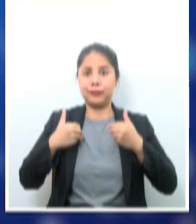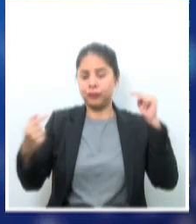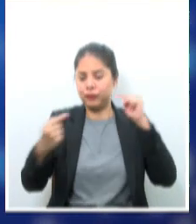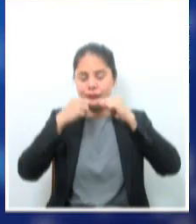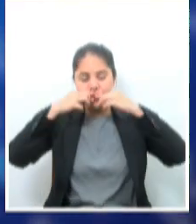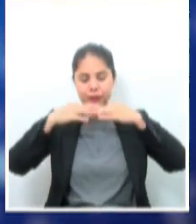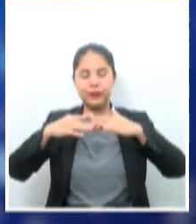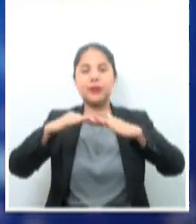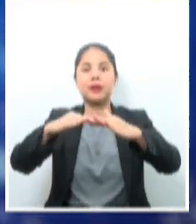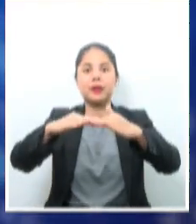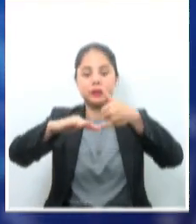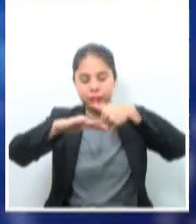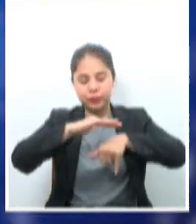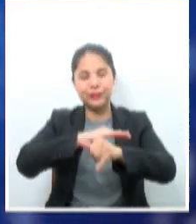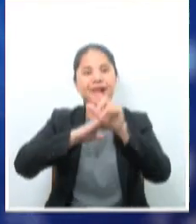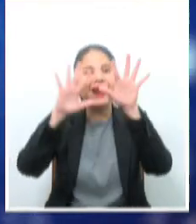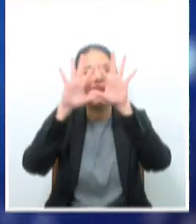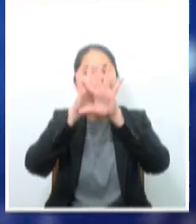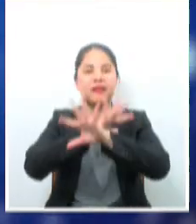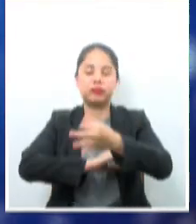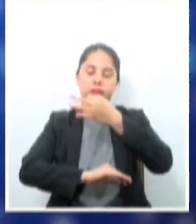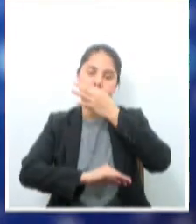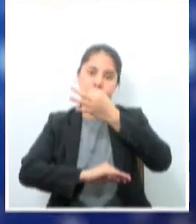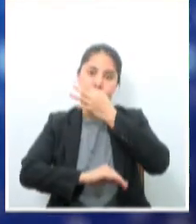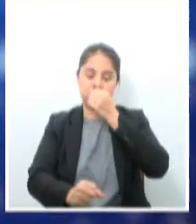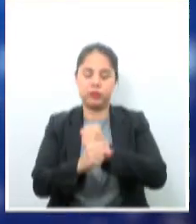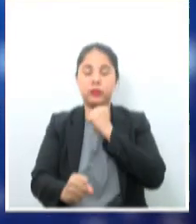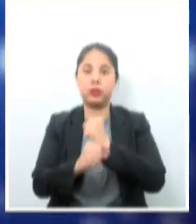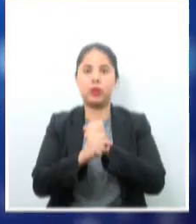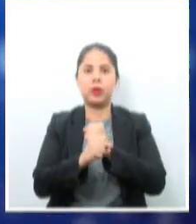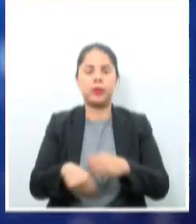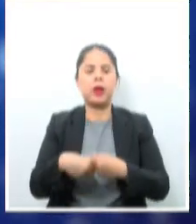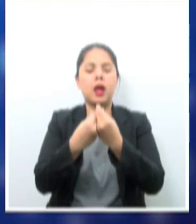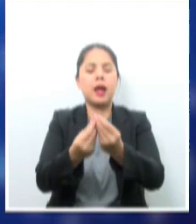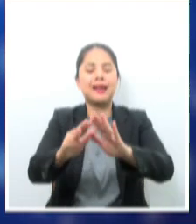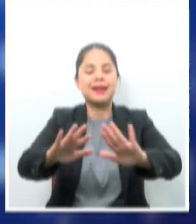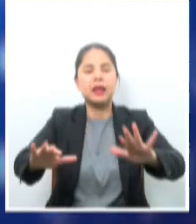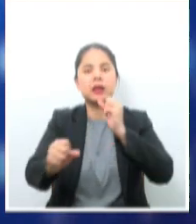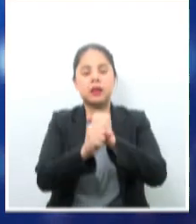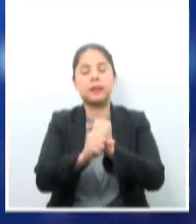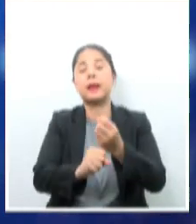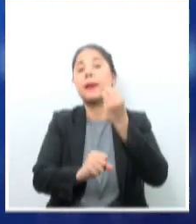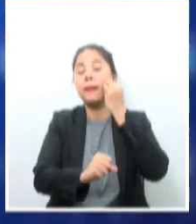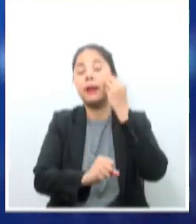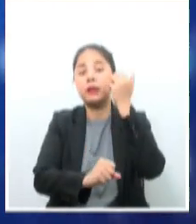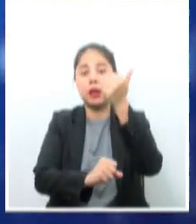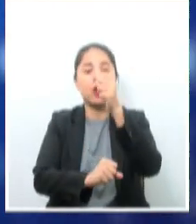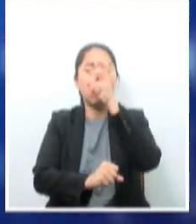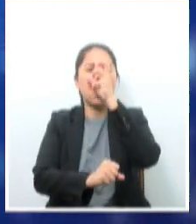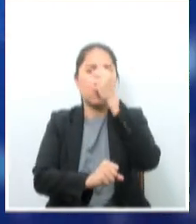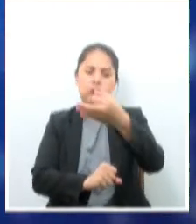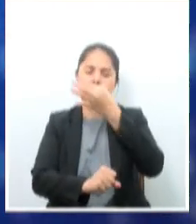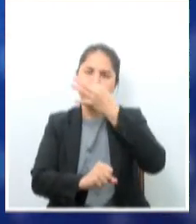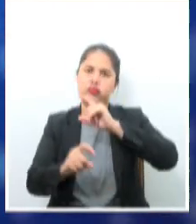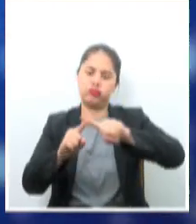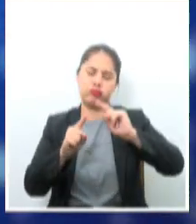ทะเลนะครับส่วนข้อมูลอาชีพนะครับคุณครูสามารถให้เป็นการบ้านนักเรียนได้นะครับอย่างเช่นอาจจะบอกว่าไปลองดูอาชีพที่เราไม่รู้จักเล